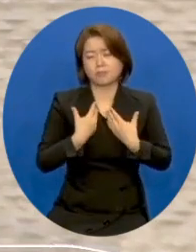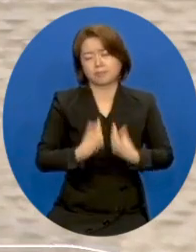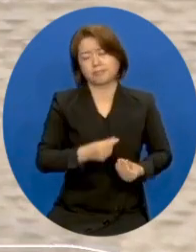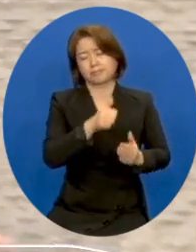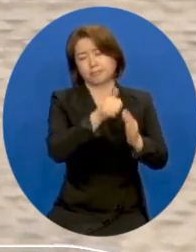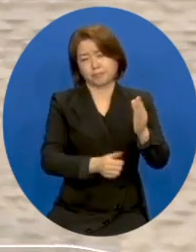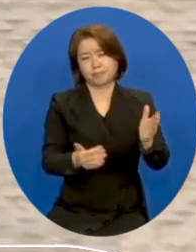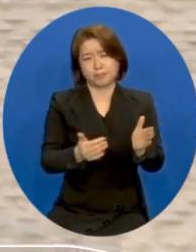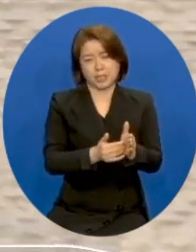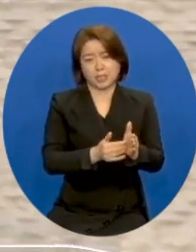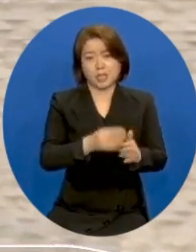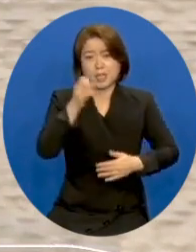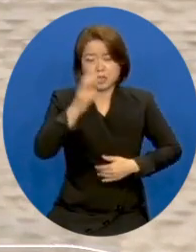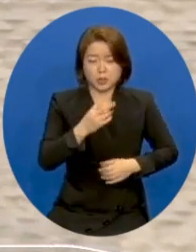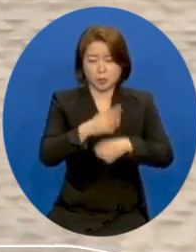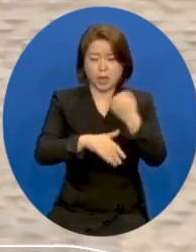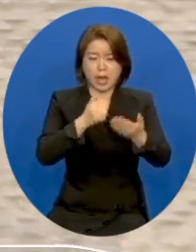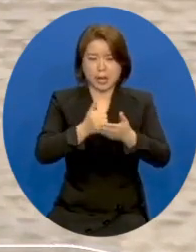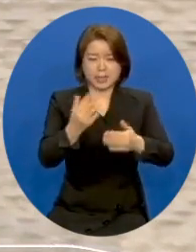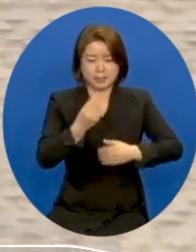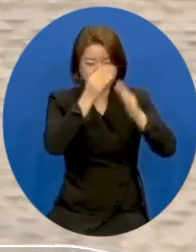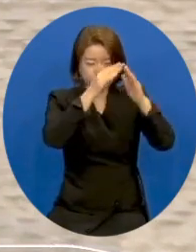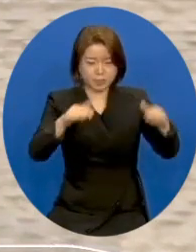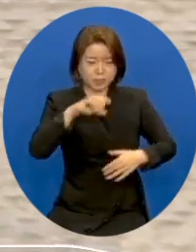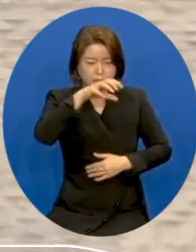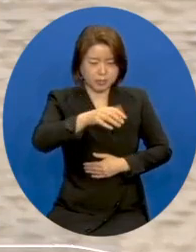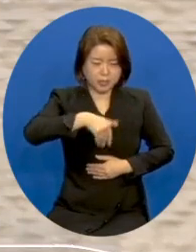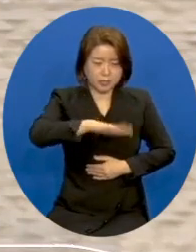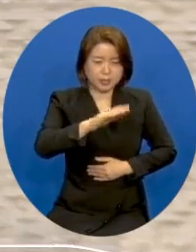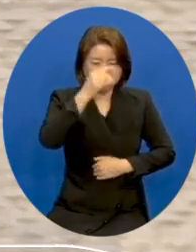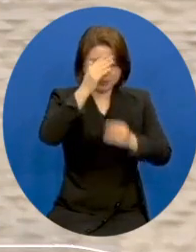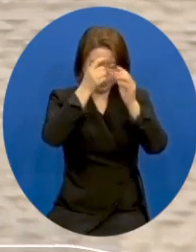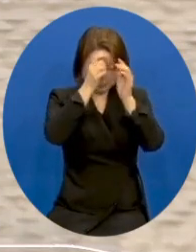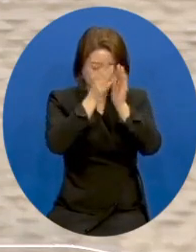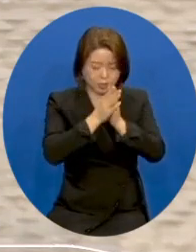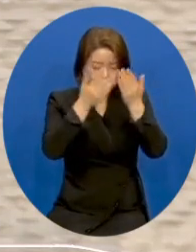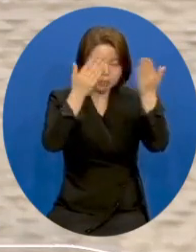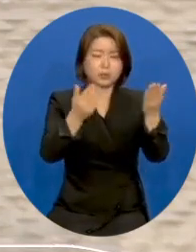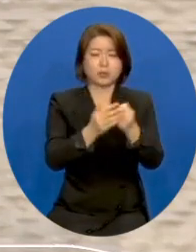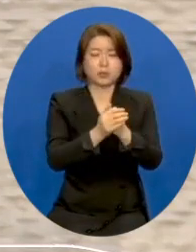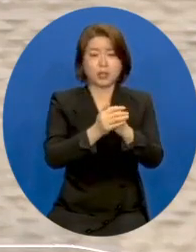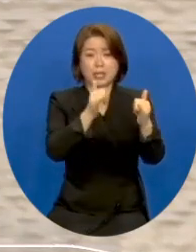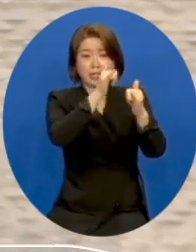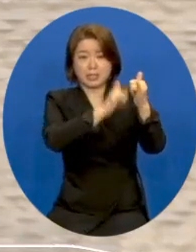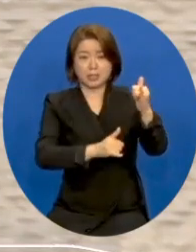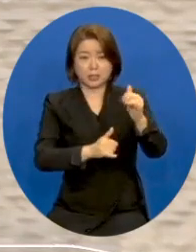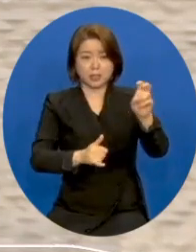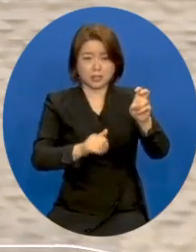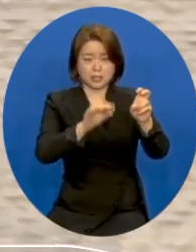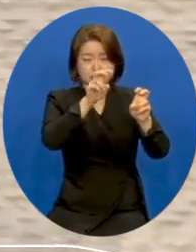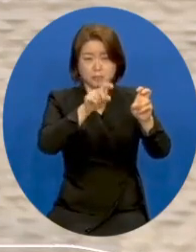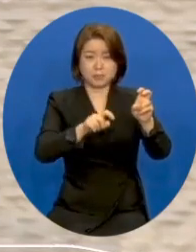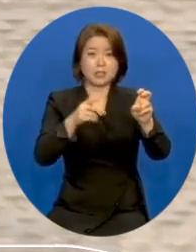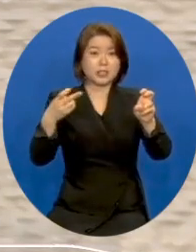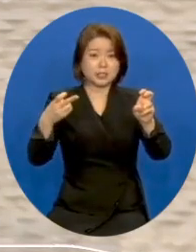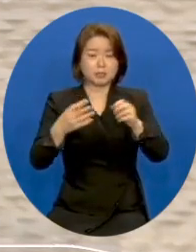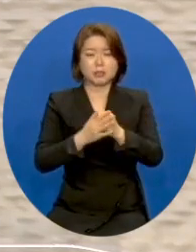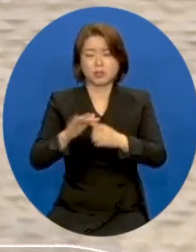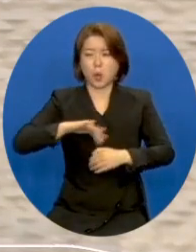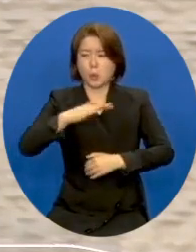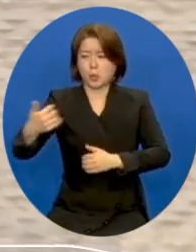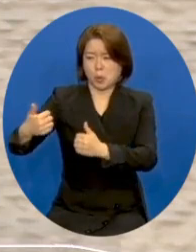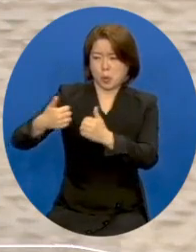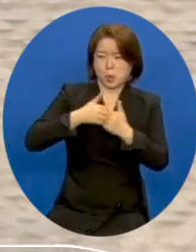빠졌습니다. 그리고 하나님의 성전에 나가서 하나님께 기도했습니다. 역대하 20장 12절입니다. 우리를 치러 오는 이